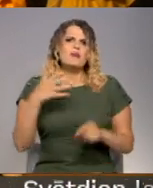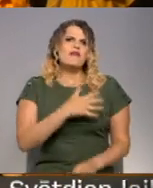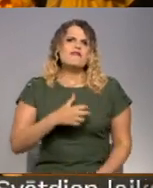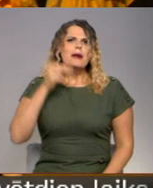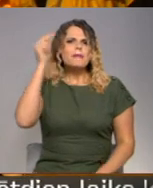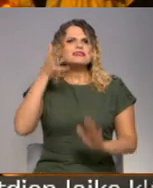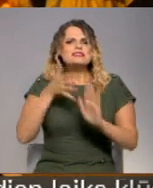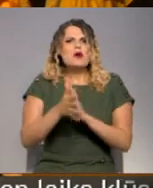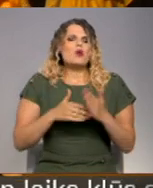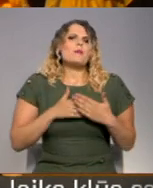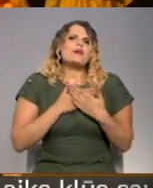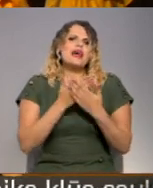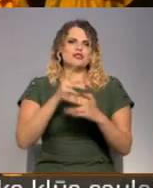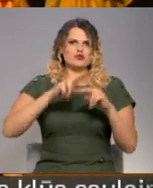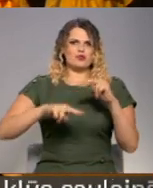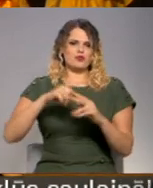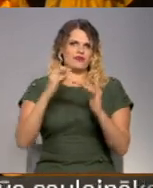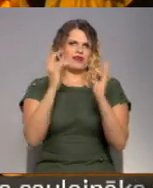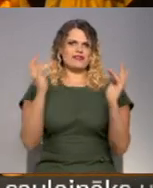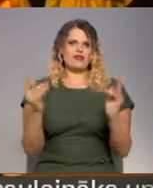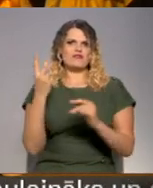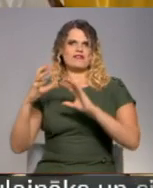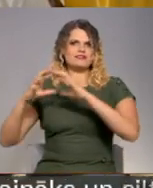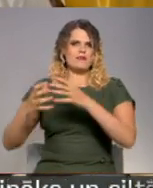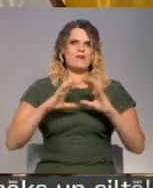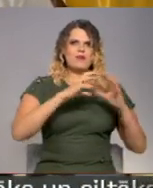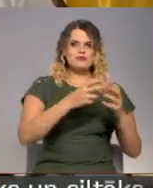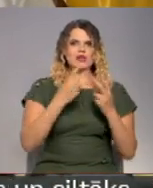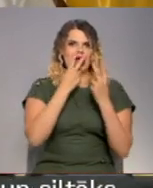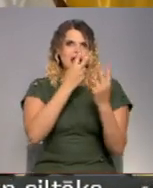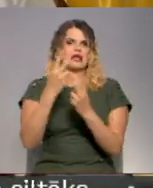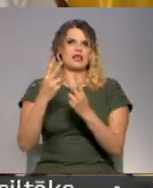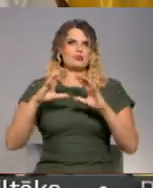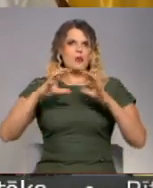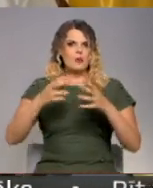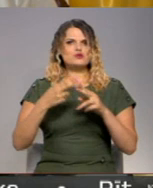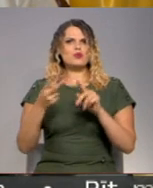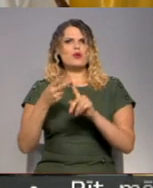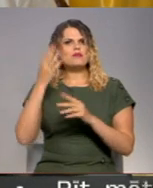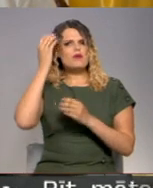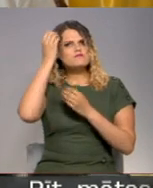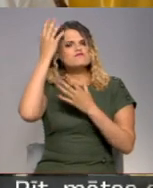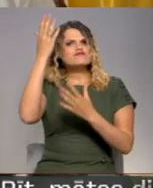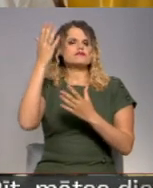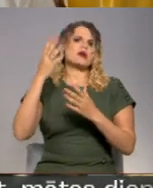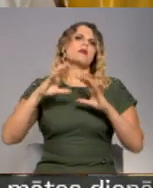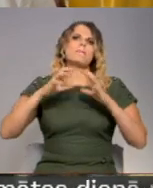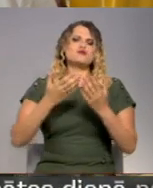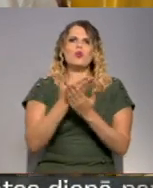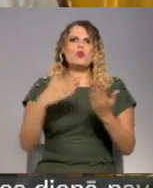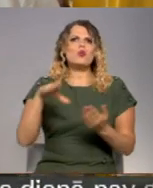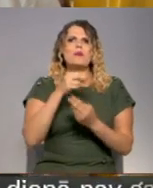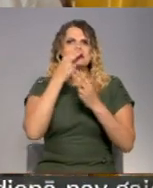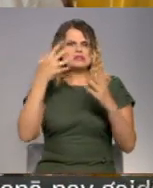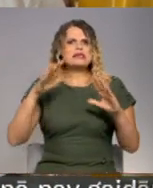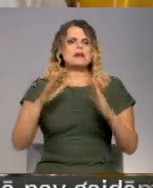caur mīlestību būvēt tilti starp šīm divām pasaulēm, caur šo redzamo, fizisko un garīgo, neredzamo, bet